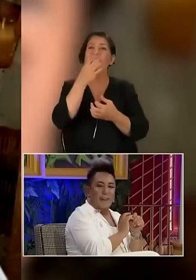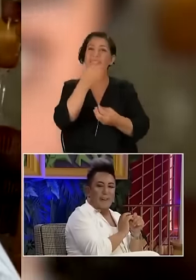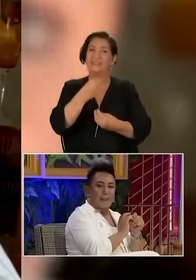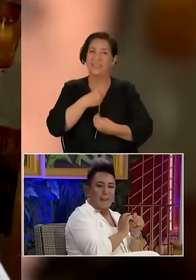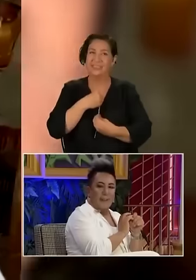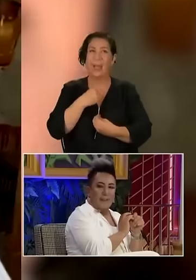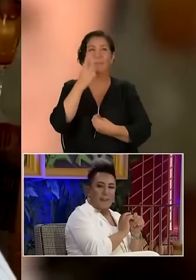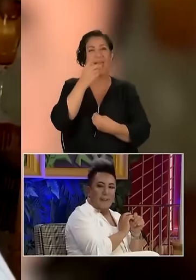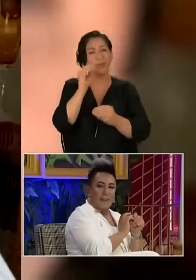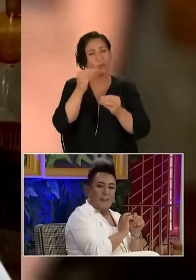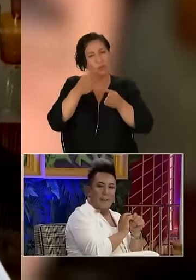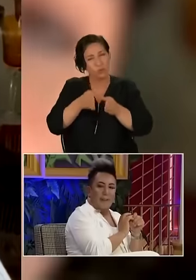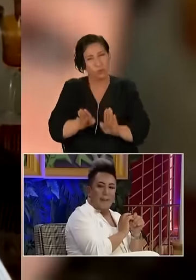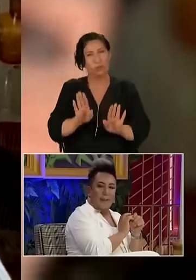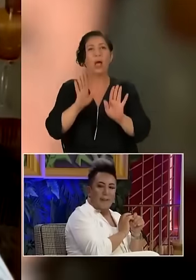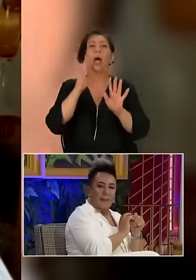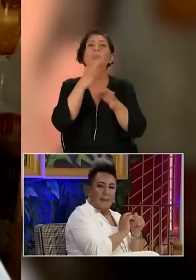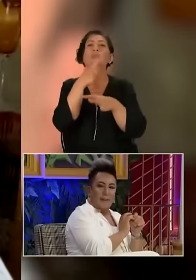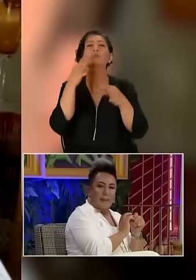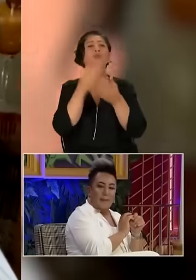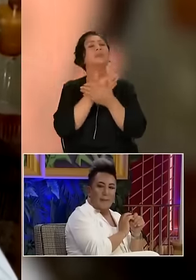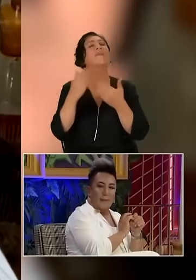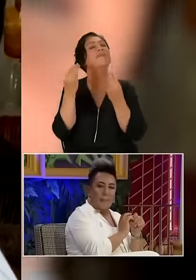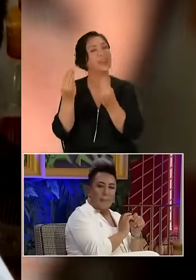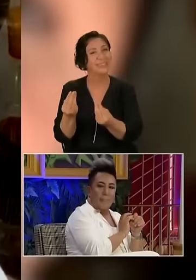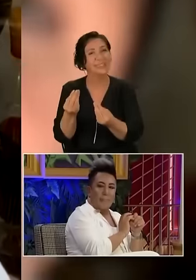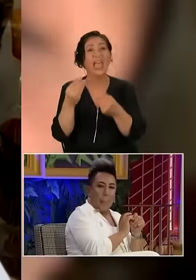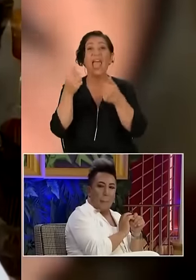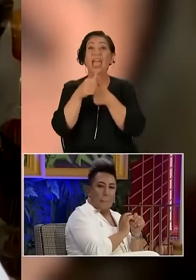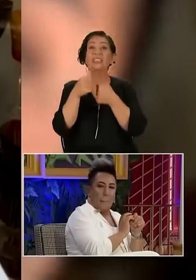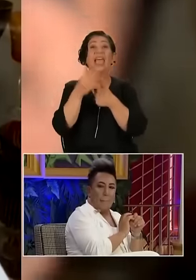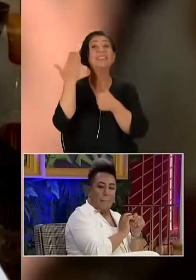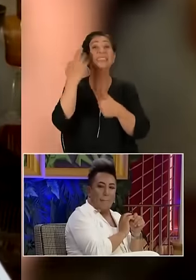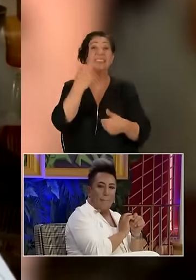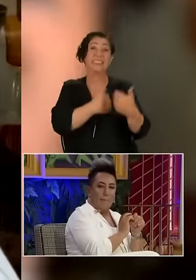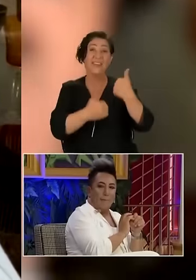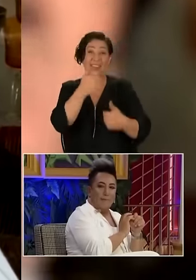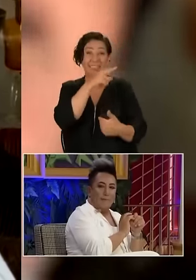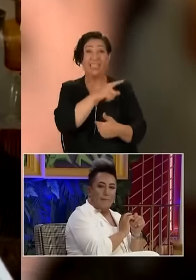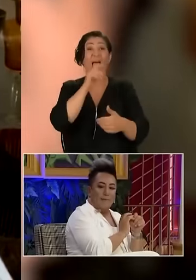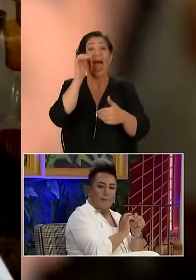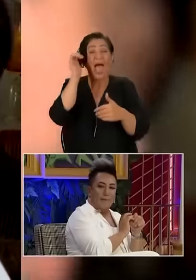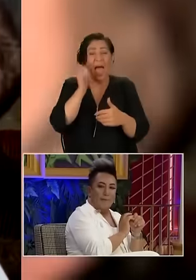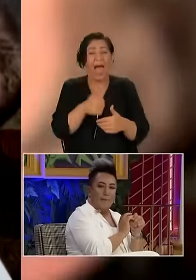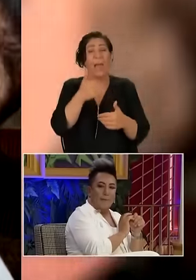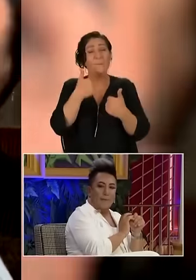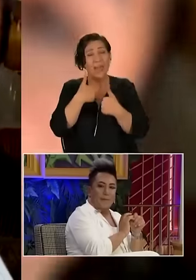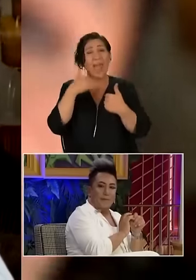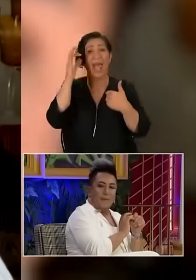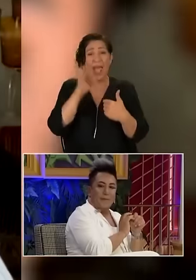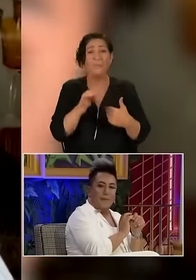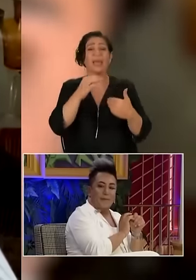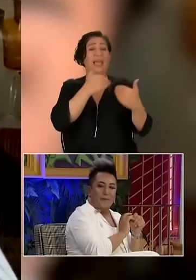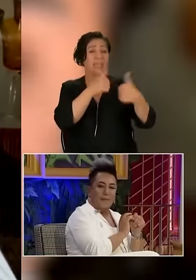verirse bir de evlat yapacağız. Allah mutluluğu daim etsin. Eşimin eski sevgilisi hem eşimi hem beni